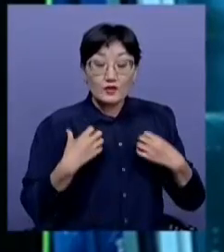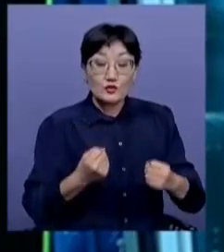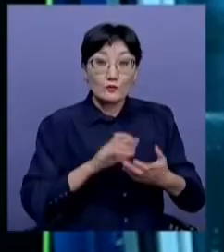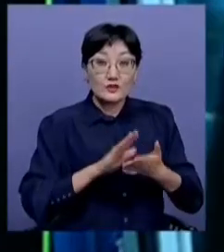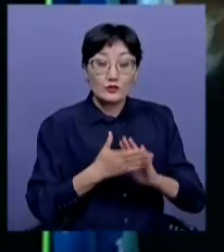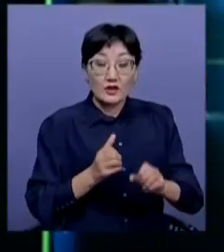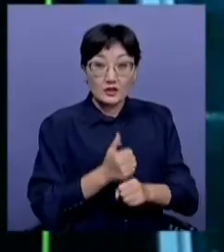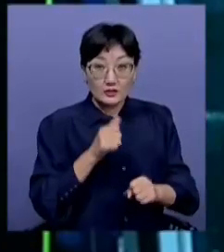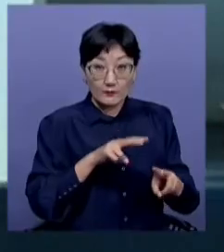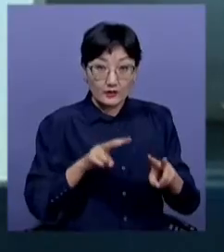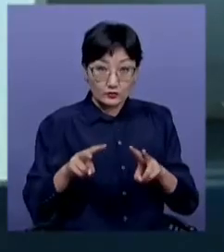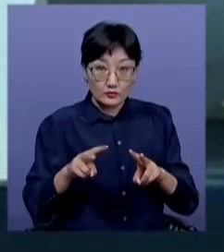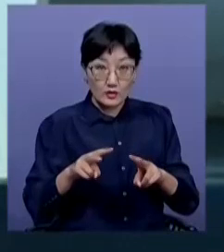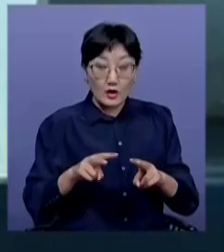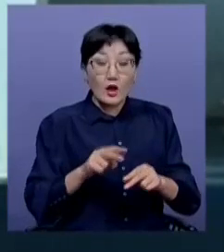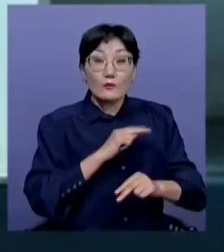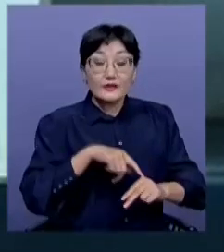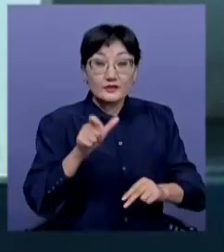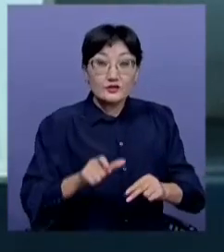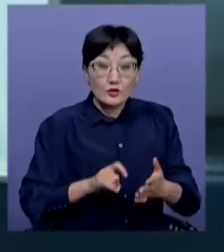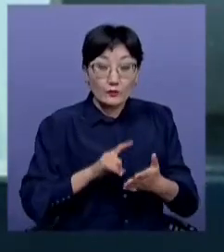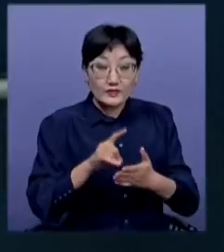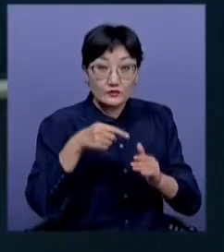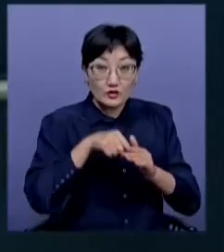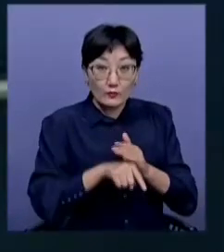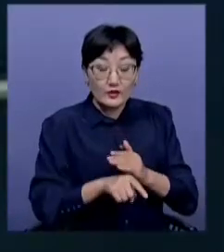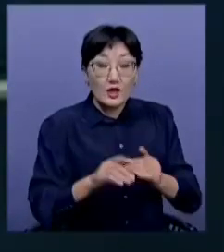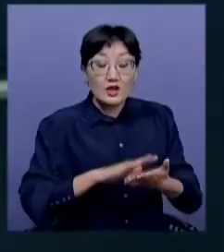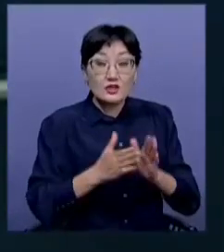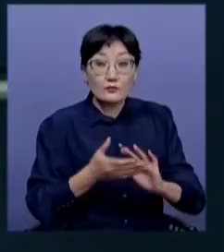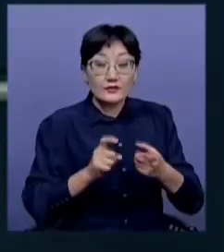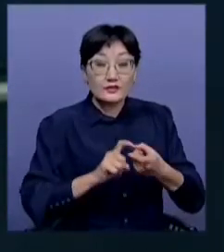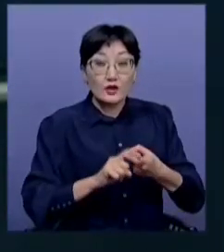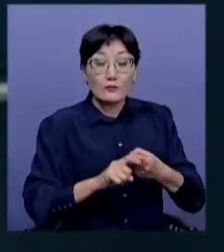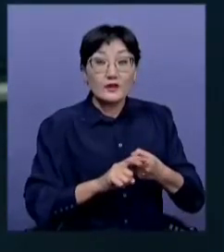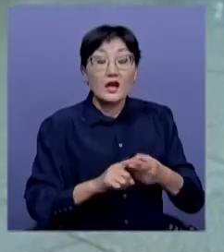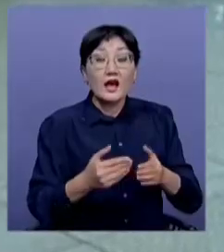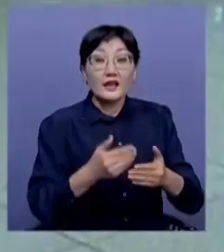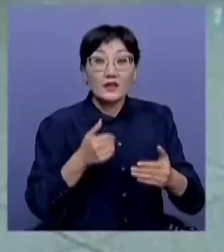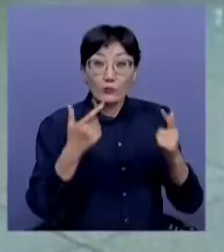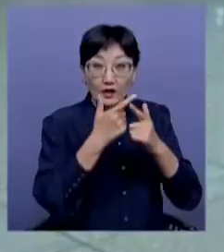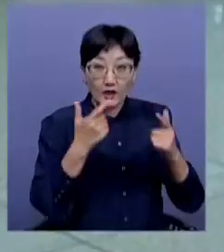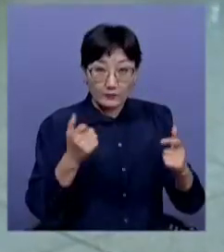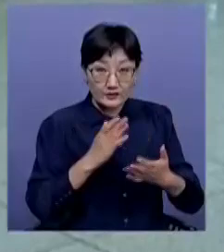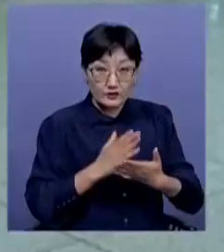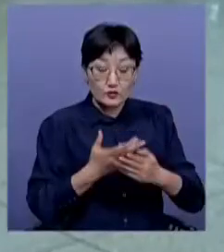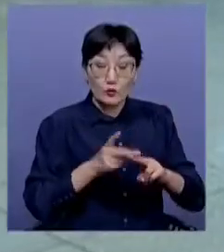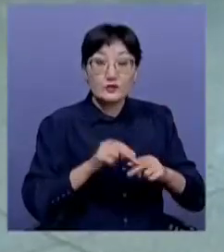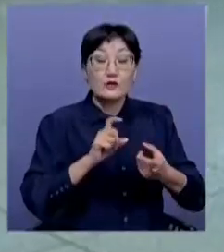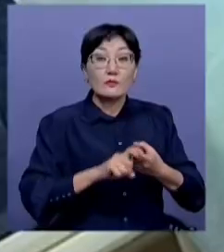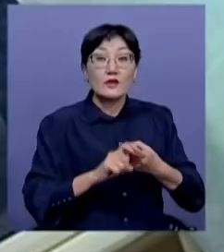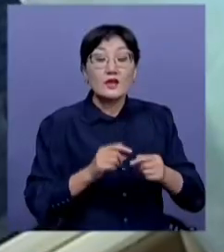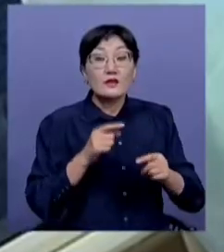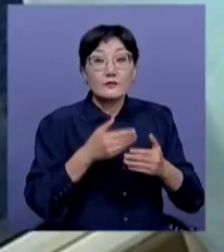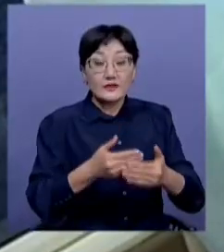жағдайы қатаң бақылауға алыныпты. Борт қызметкерлері әуе кемесіндегілердің жай-күйі туралы диспетчерге алдын ала хабарлап отырады. Осыған байланысты